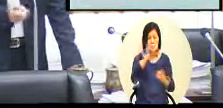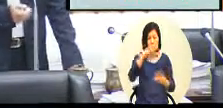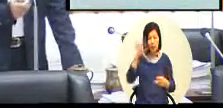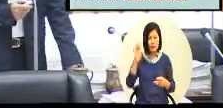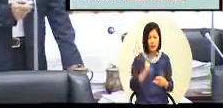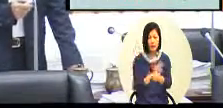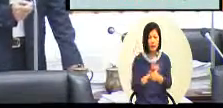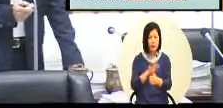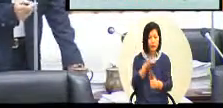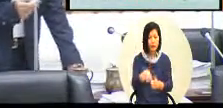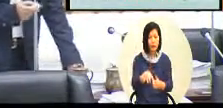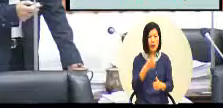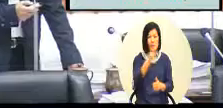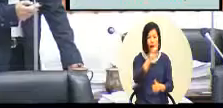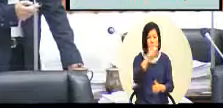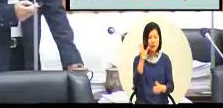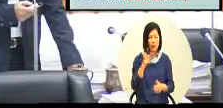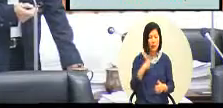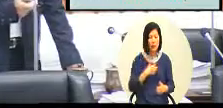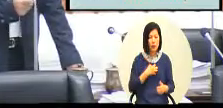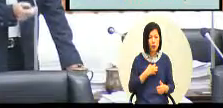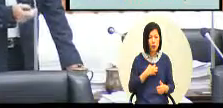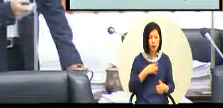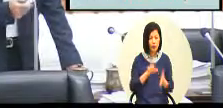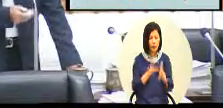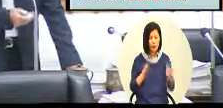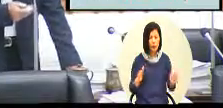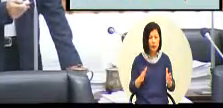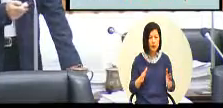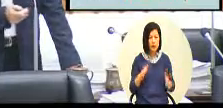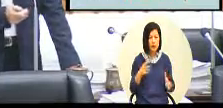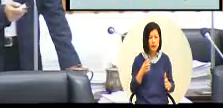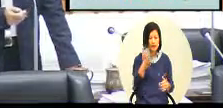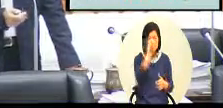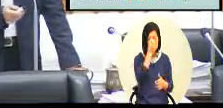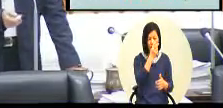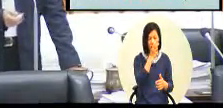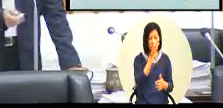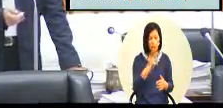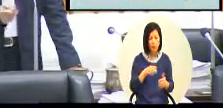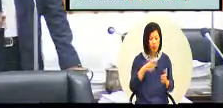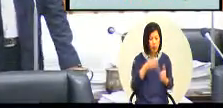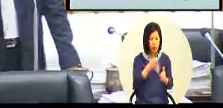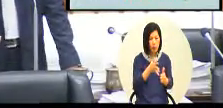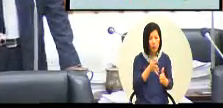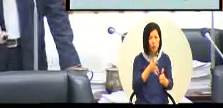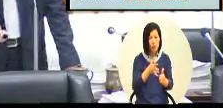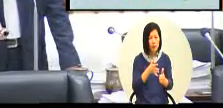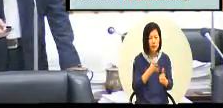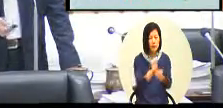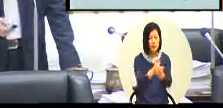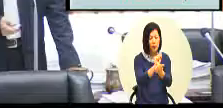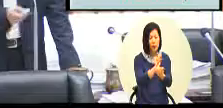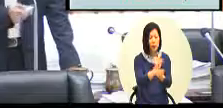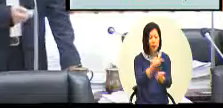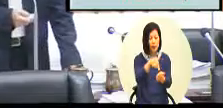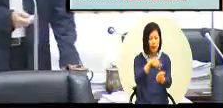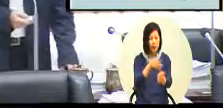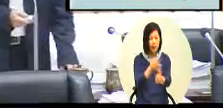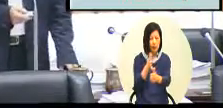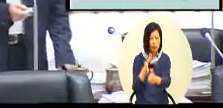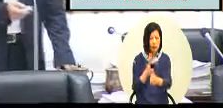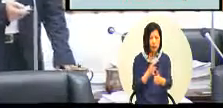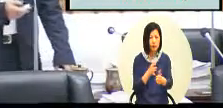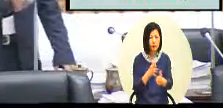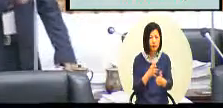就是当时的白色恐怖的一个时期，监禁审讯逮捕思想犯的一个政治犯。那第三个阶